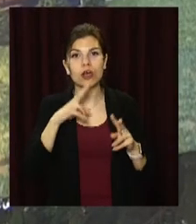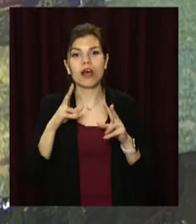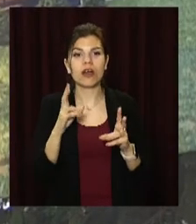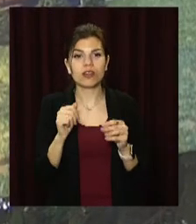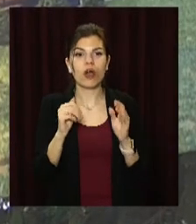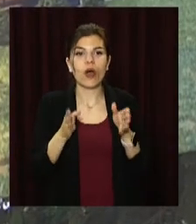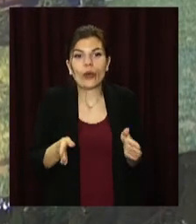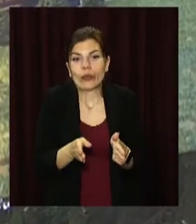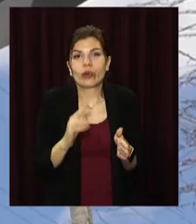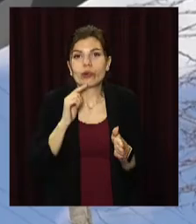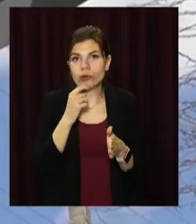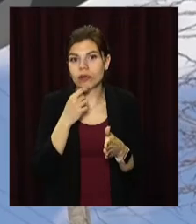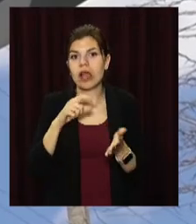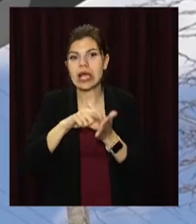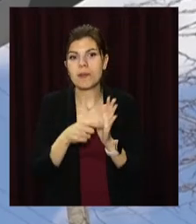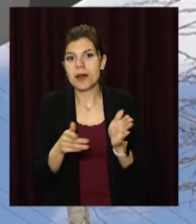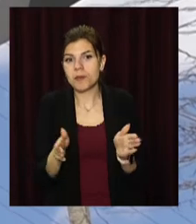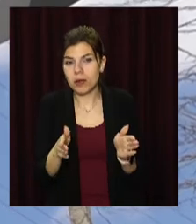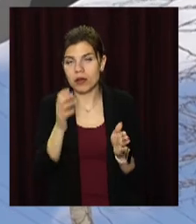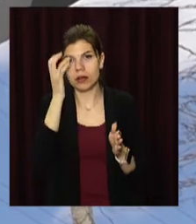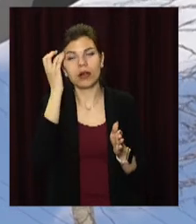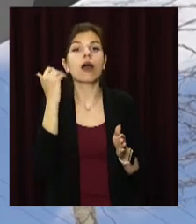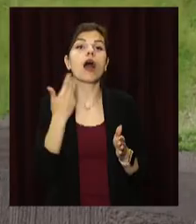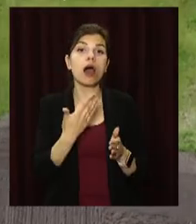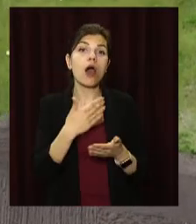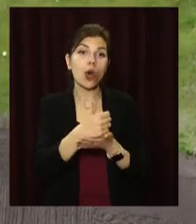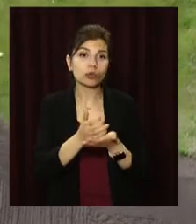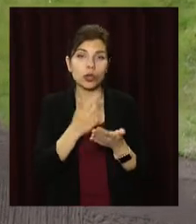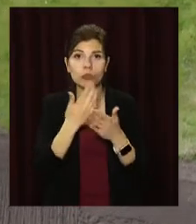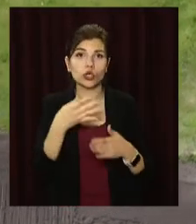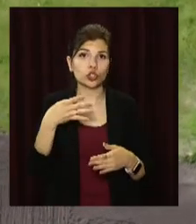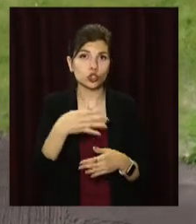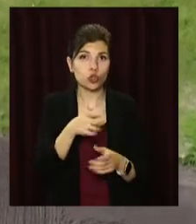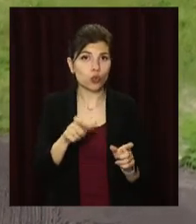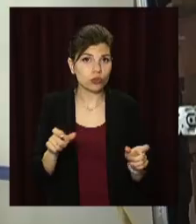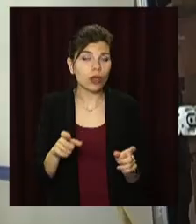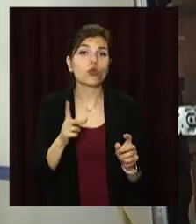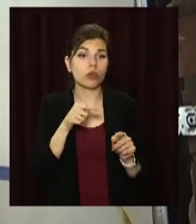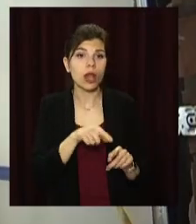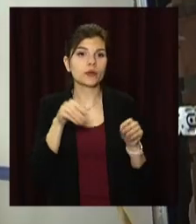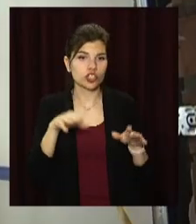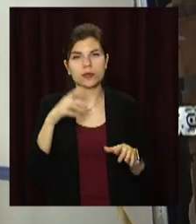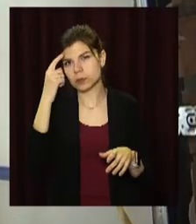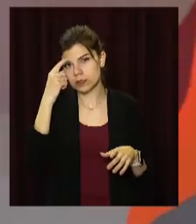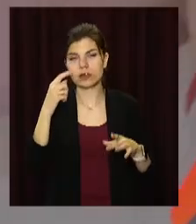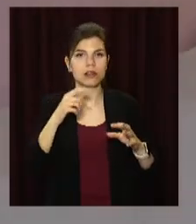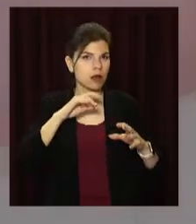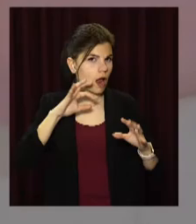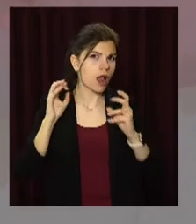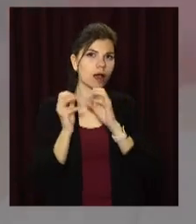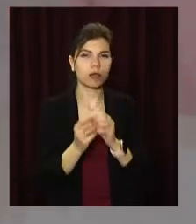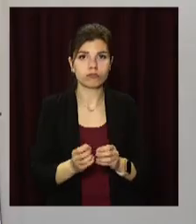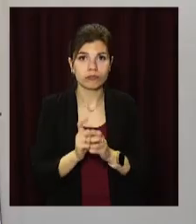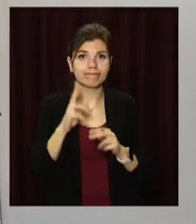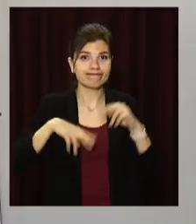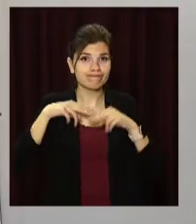вузькі коридори та маленькі кабінети, а от обслуговує вона майже 4 тисячі людей, тож там вирішили звести сучасне